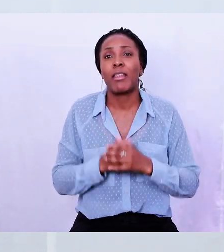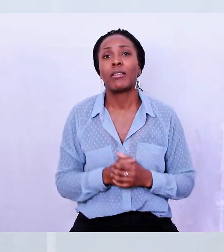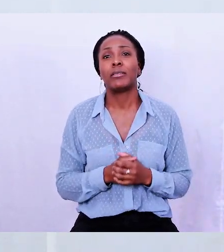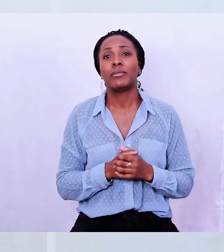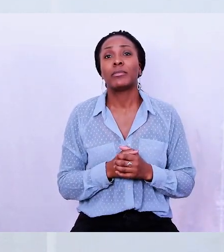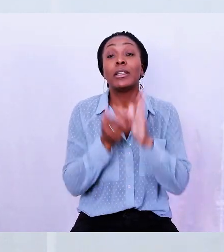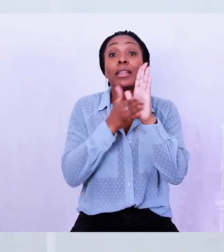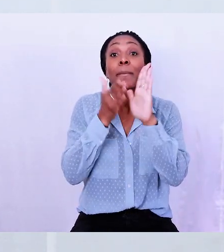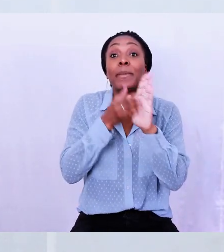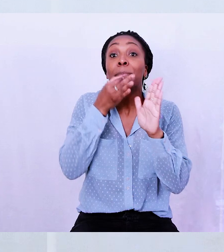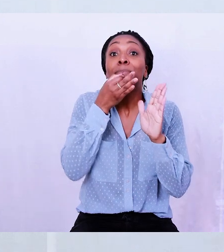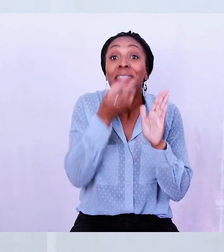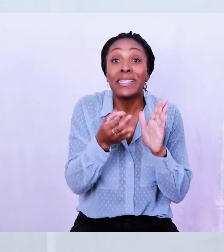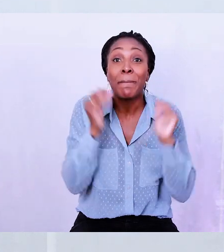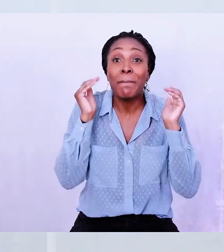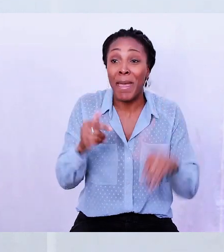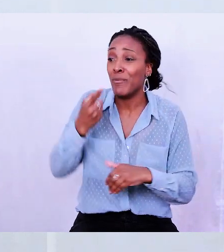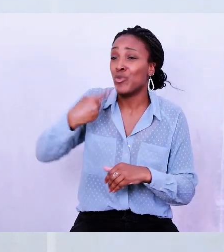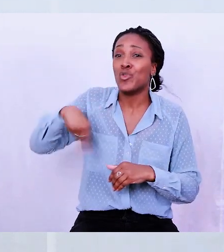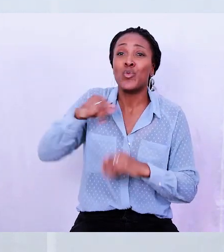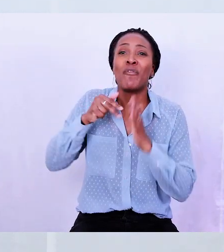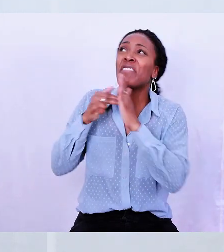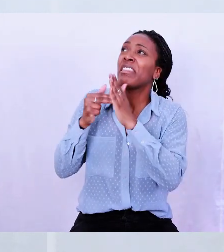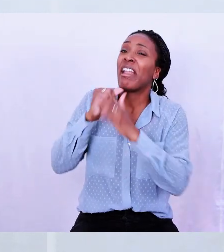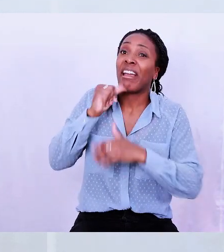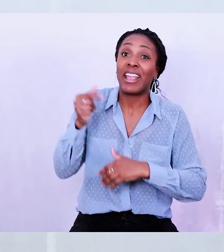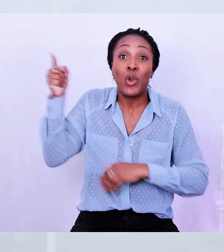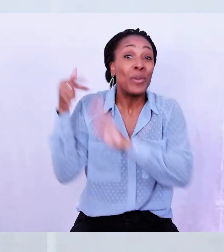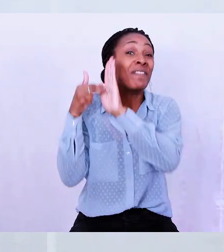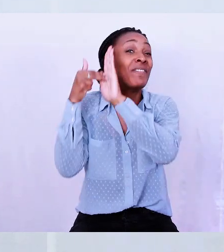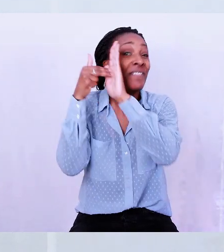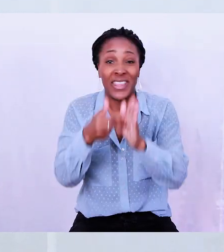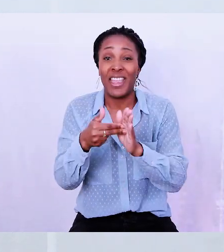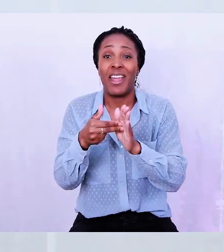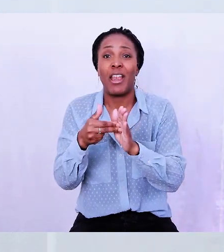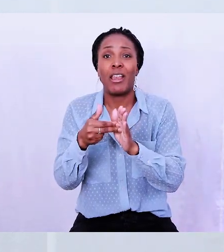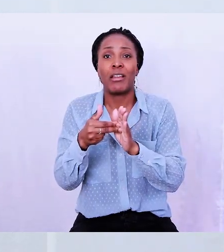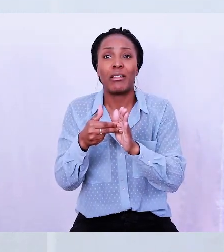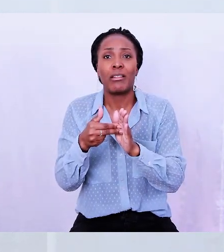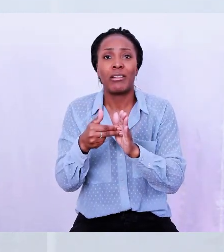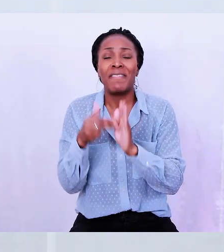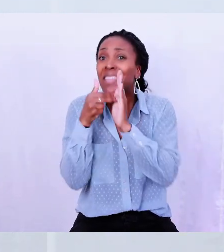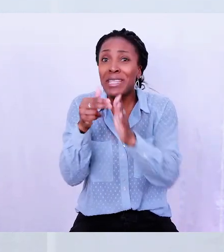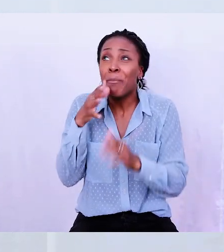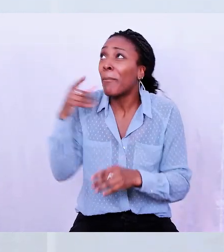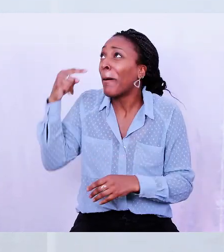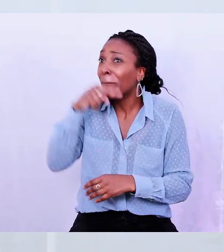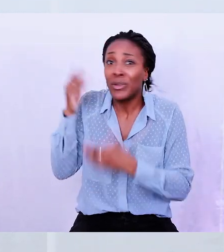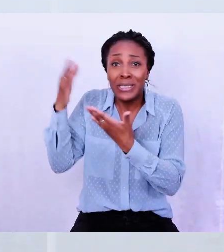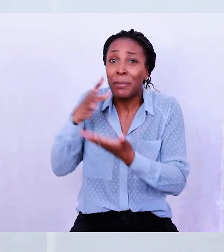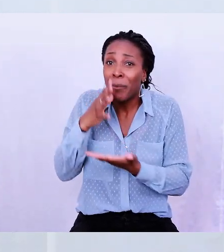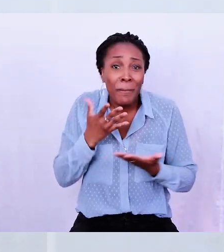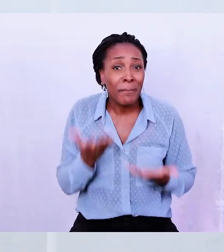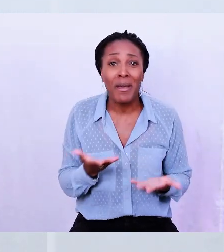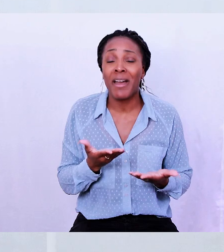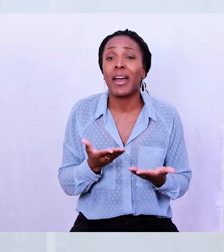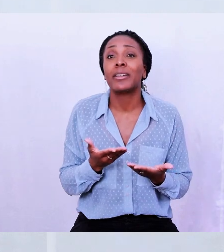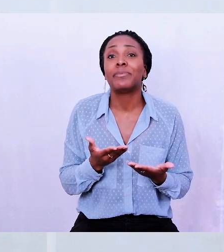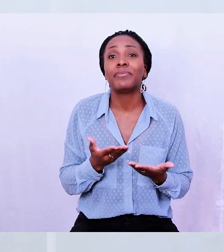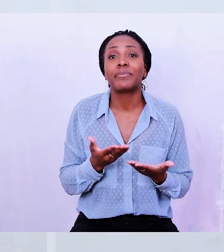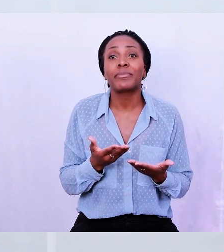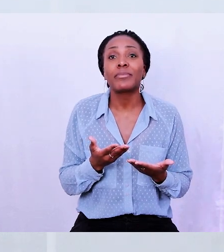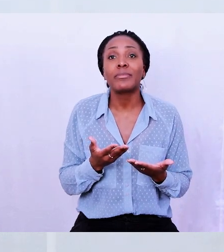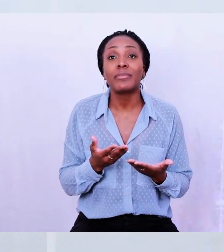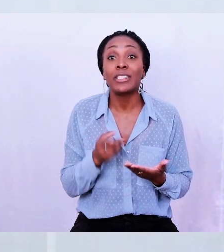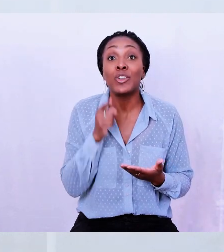Bible déclare que même si nous sommes infidèles, il reste fidèle parce qu'il ne peut pas se renier lui-même. Il t'a